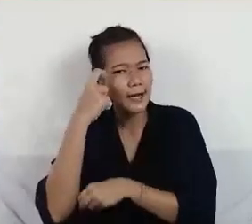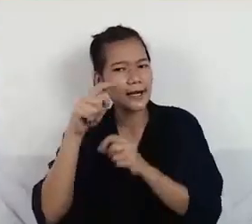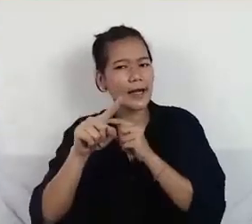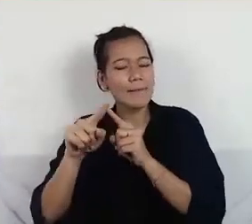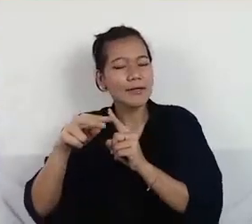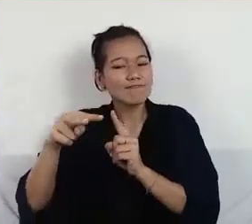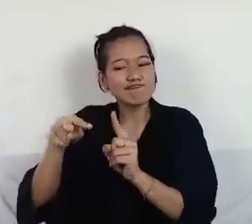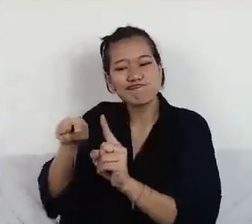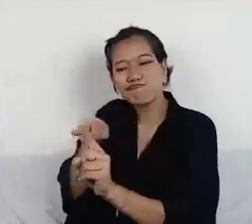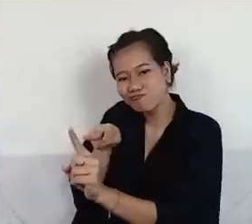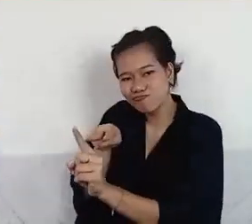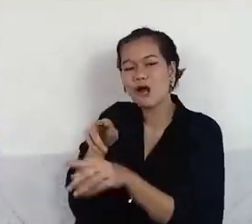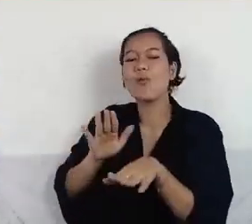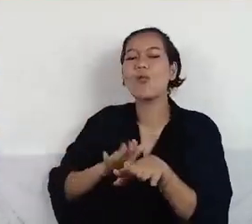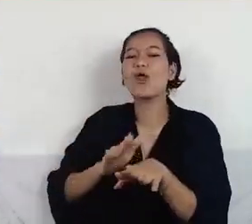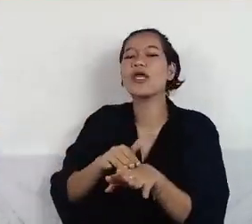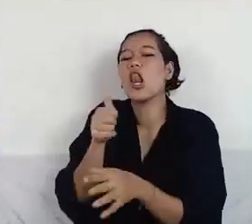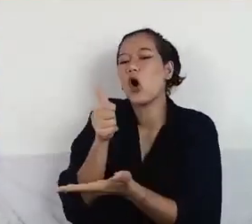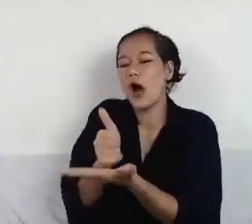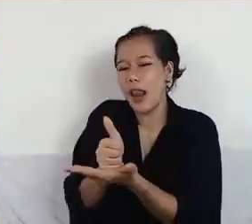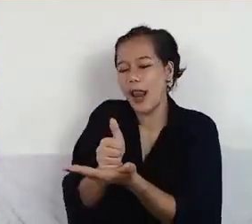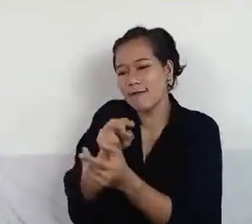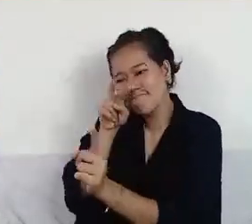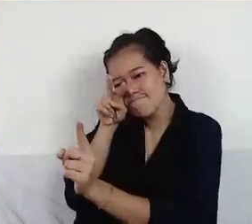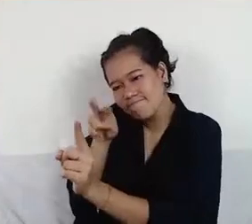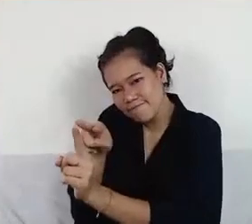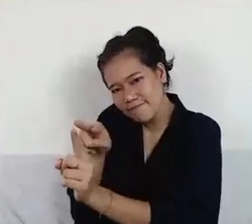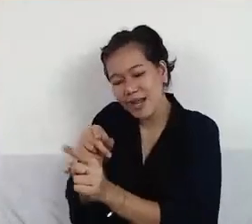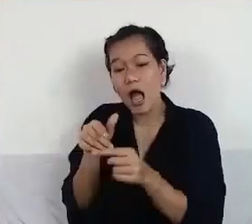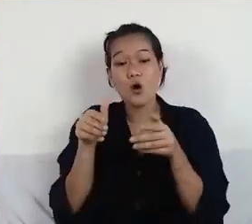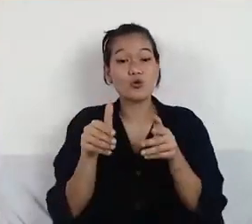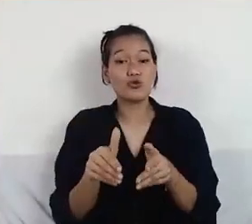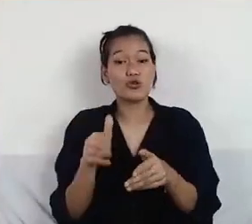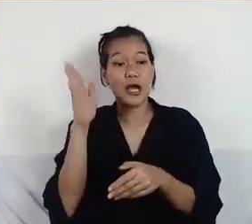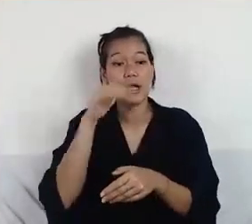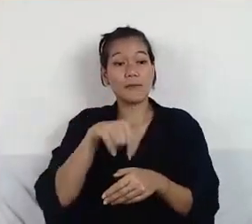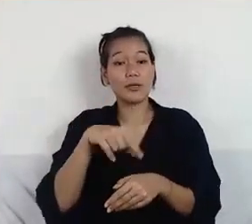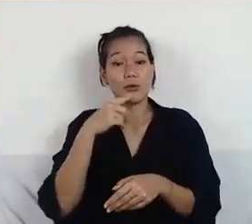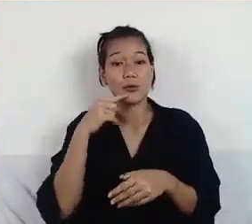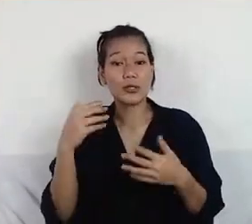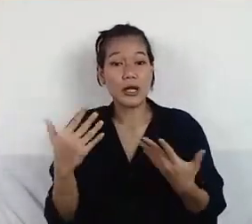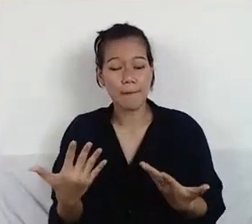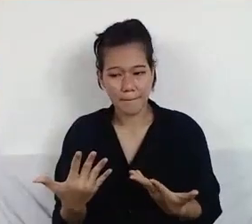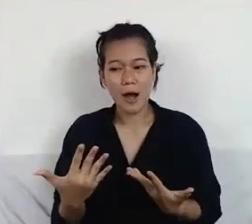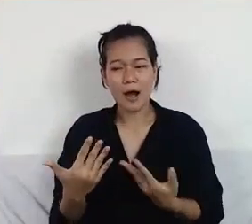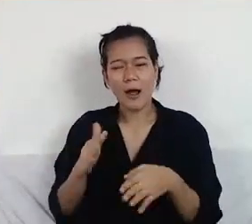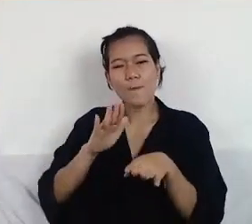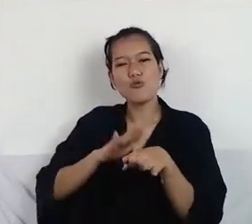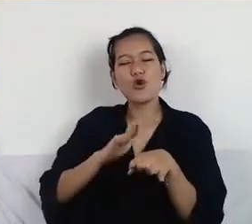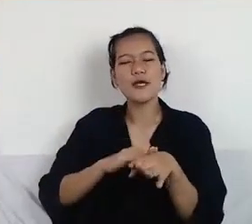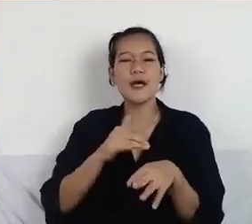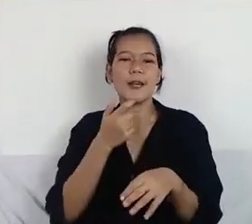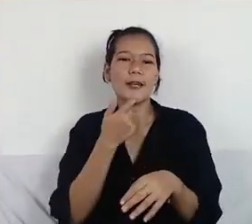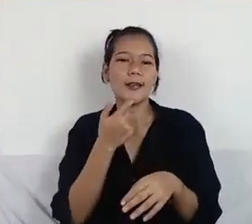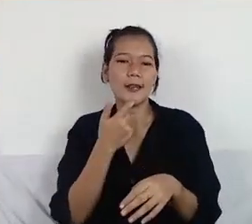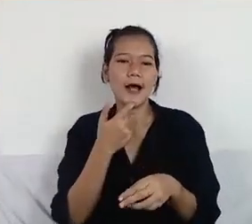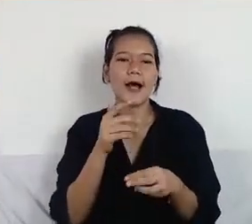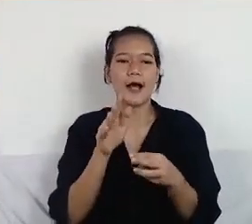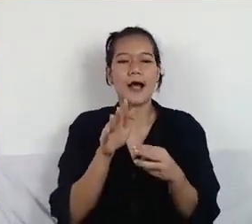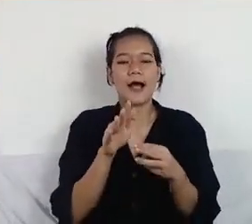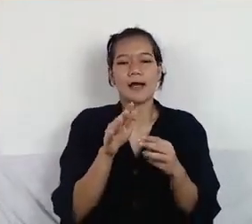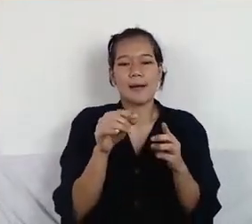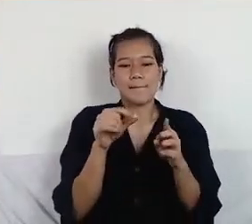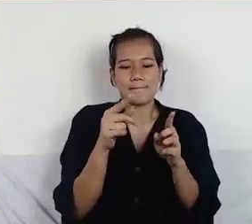budaya lokal. Khususnya pada hari Minggu ini, kita akan mengangkat tentang budaya